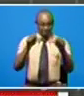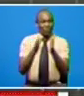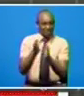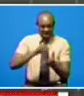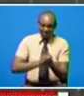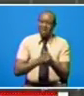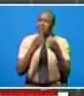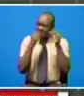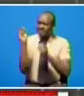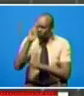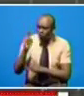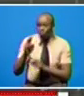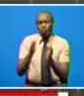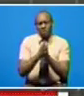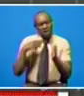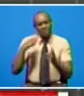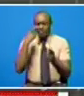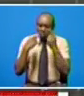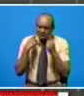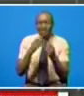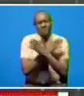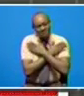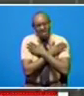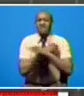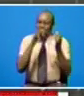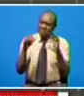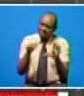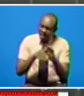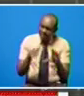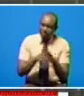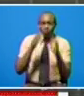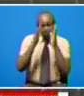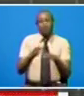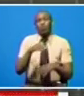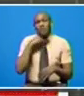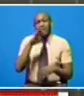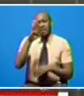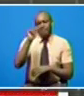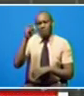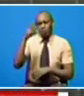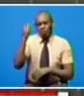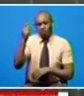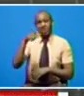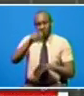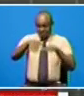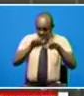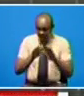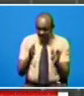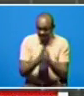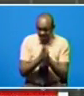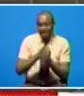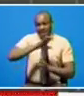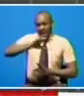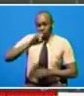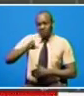Rais Uhuru Kenyatta alijumuika na waombolezaji, marafiki, ndugu na jamaa wa marehemu Nicholas Biwott aliyezikwa nyumbani kwake kijijini Chebior katika kaunti